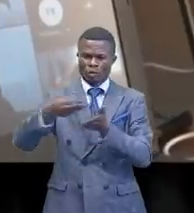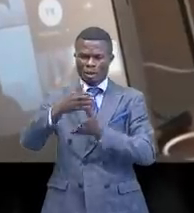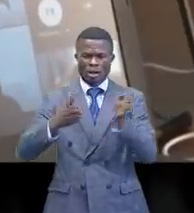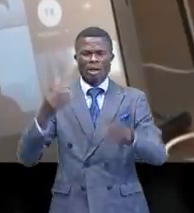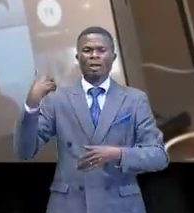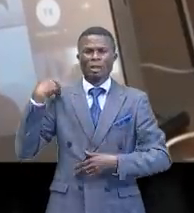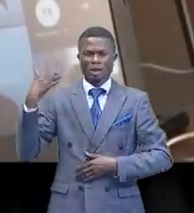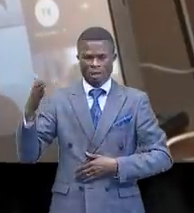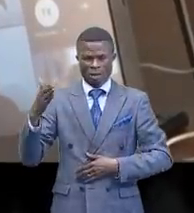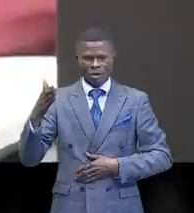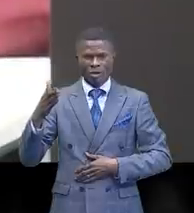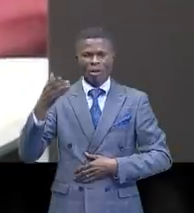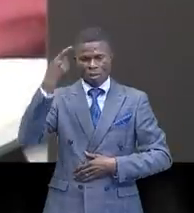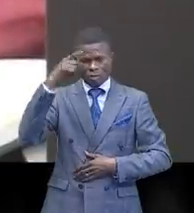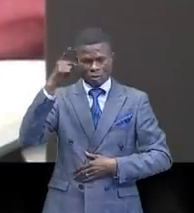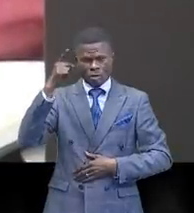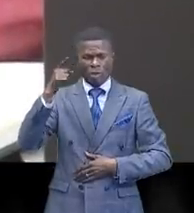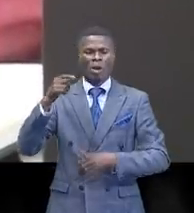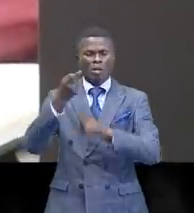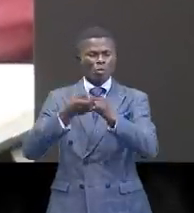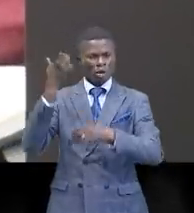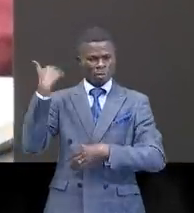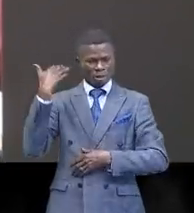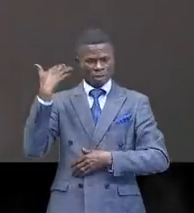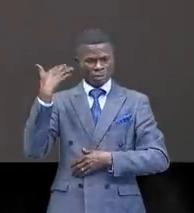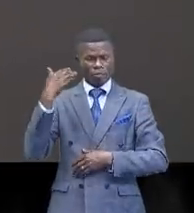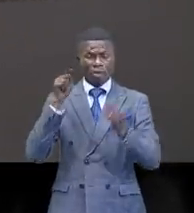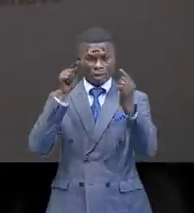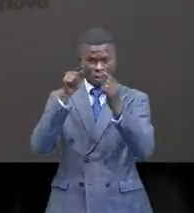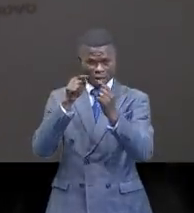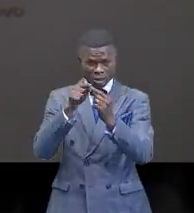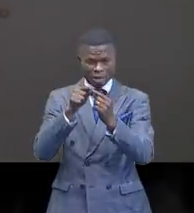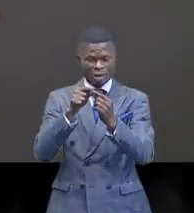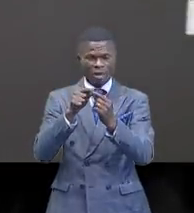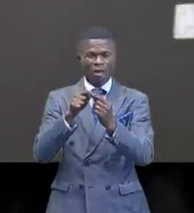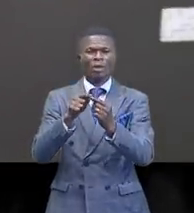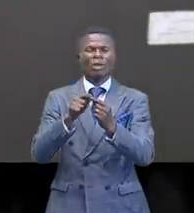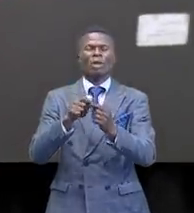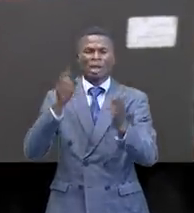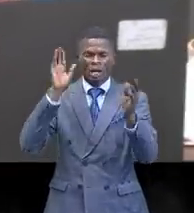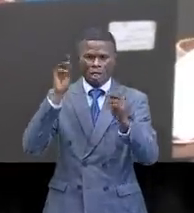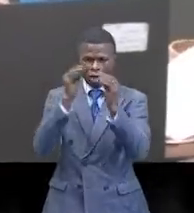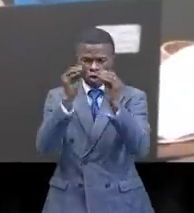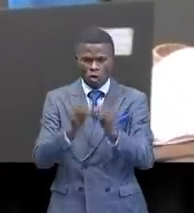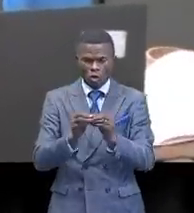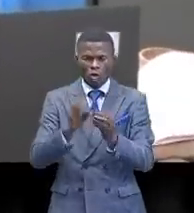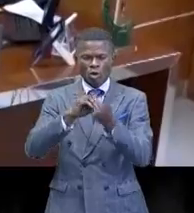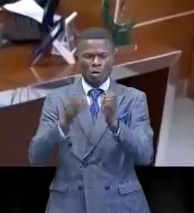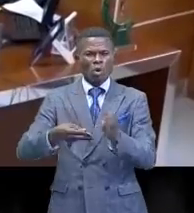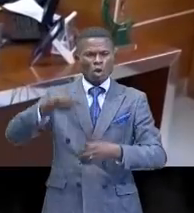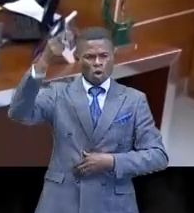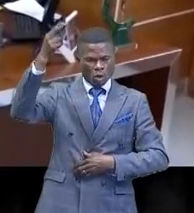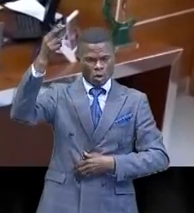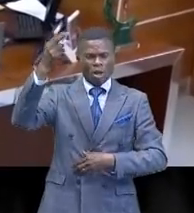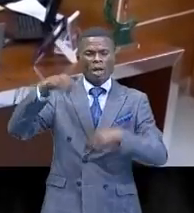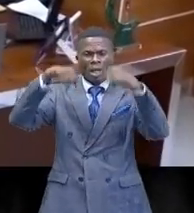recettes publiques enclenchée depuis quelques mois. L'objectif étant de franchir la barre des assignations